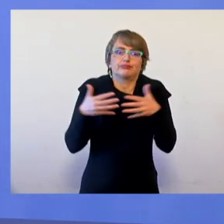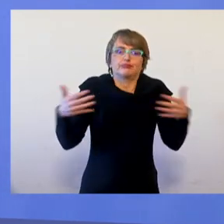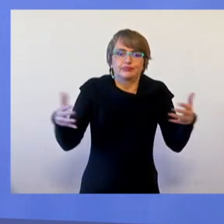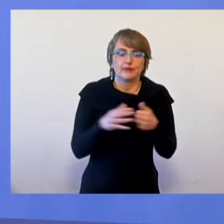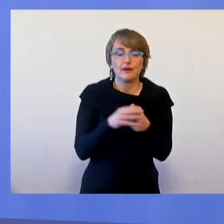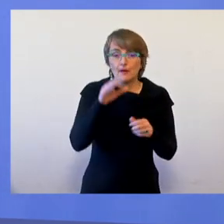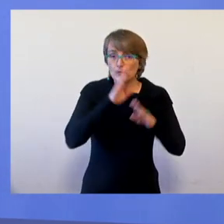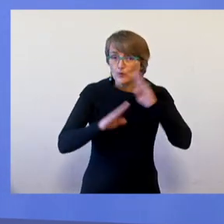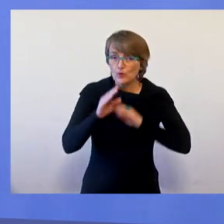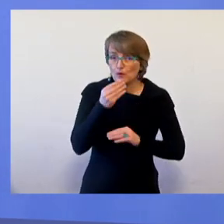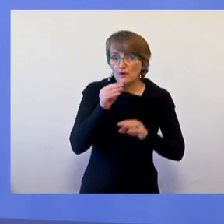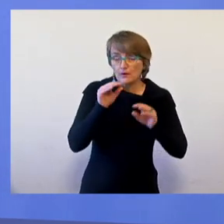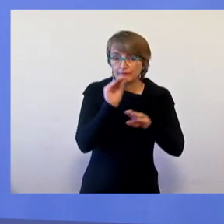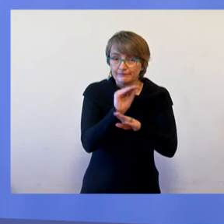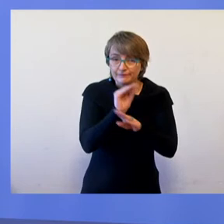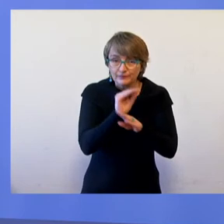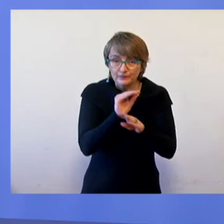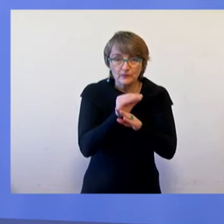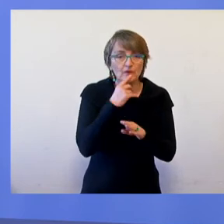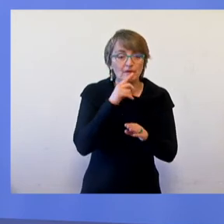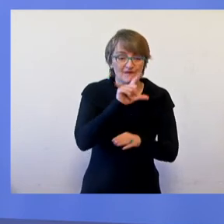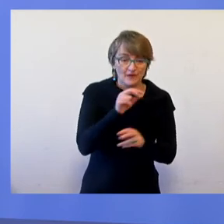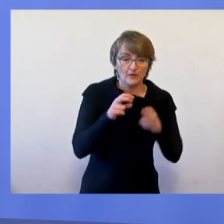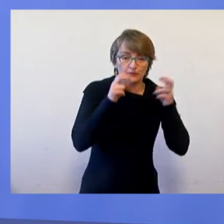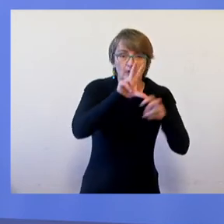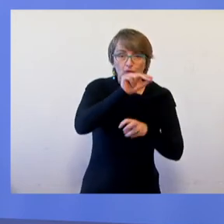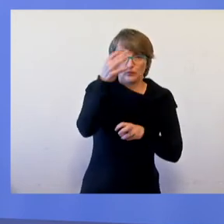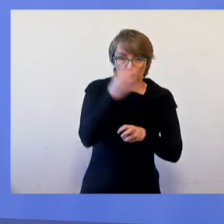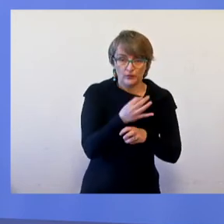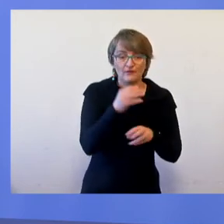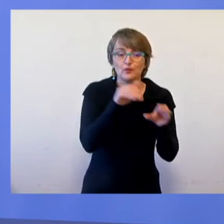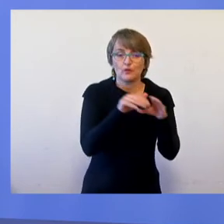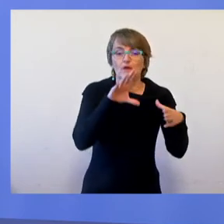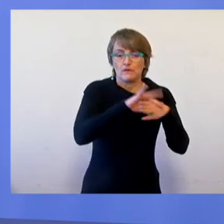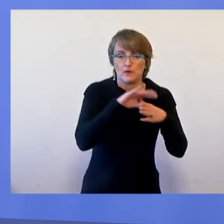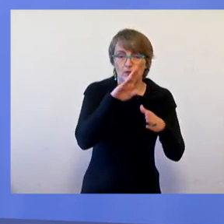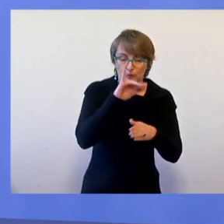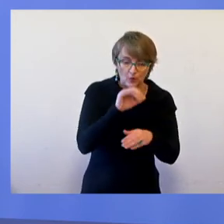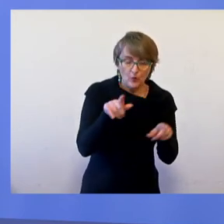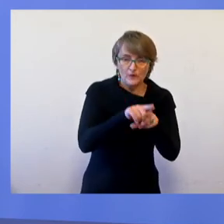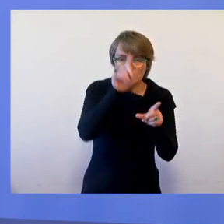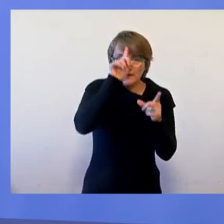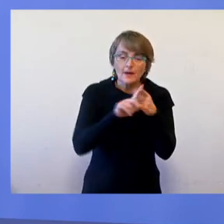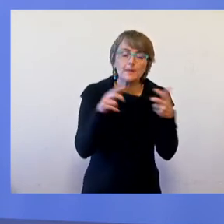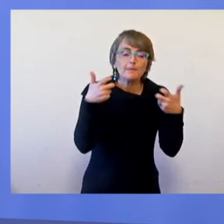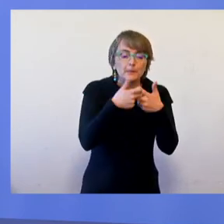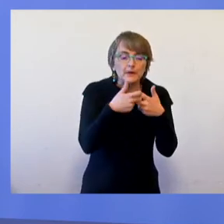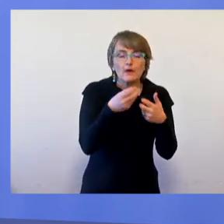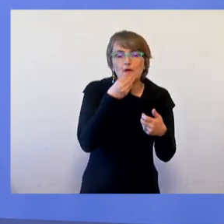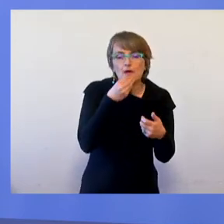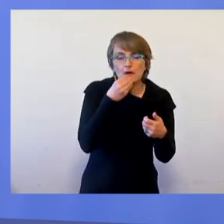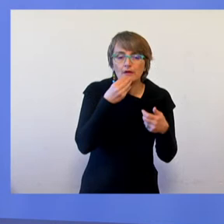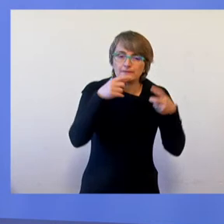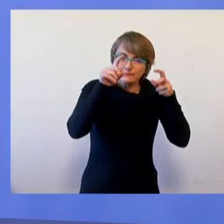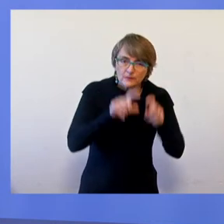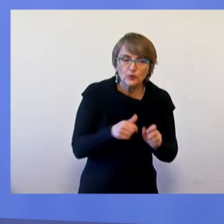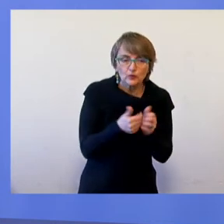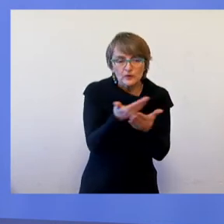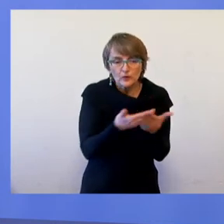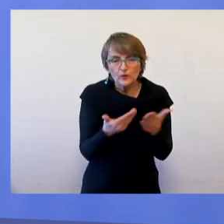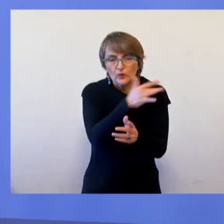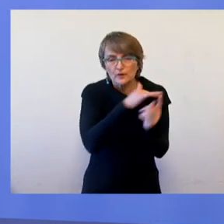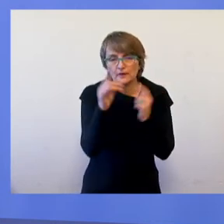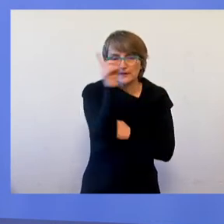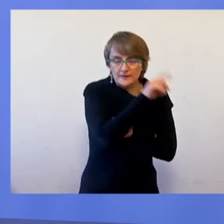à 30% avec l'introduction de la viande bio. Et l'instauration d'une tarification sociale. la création d'un observatoire des